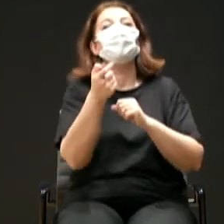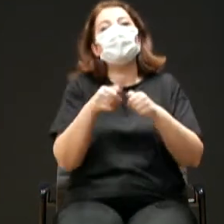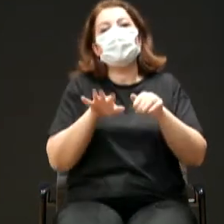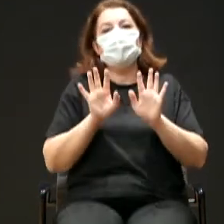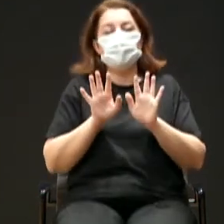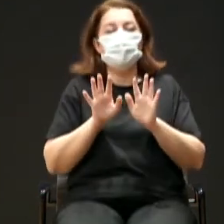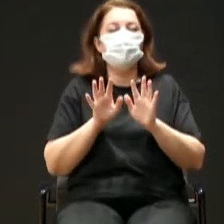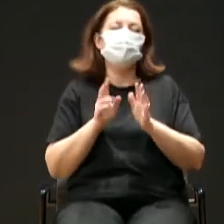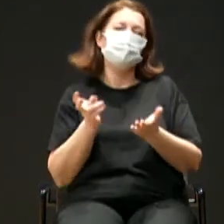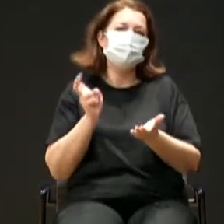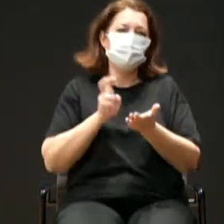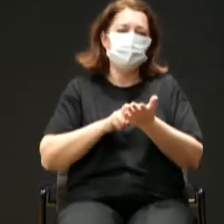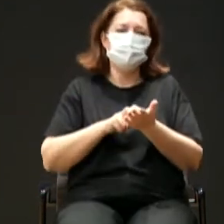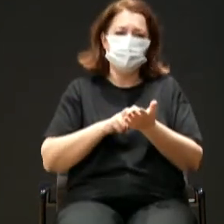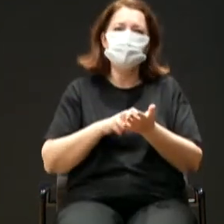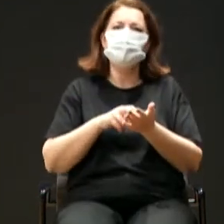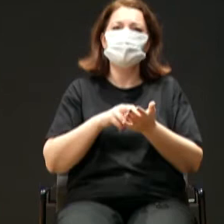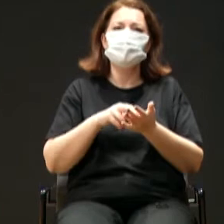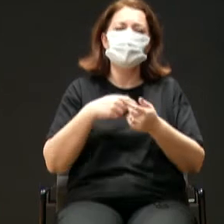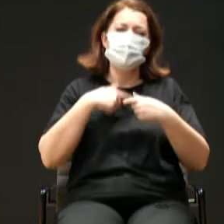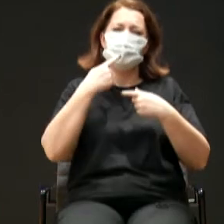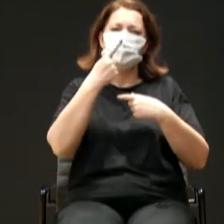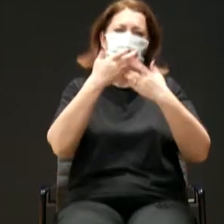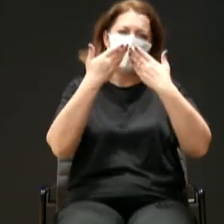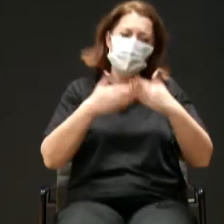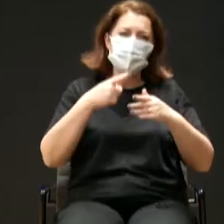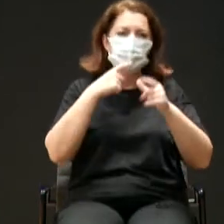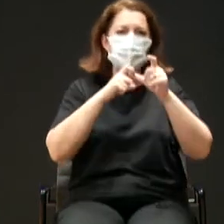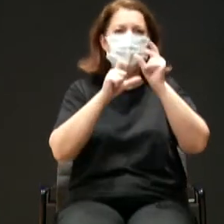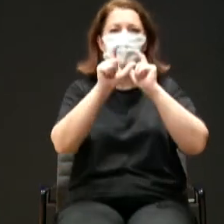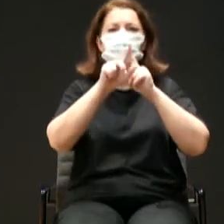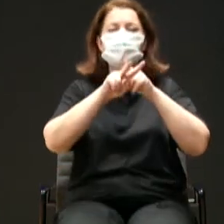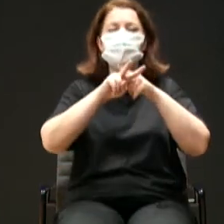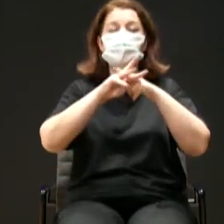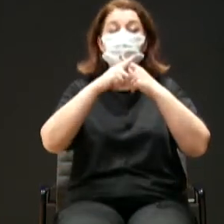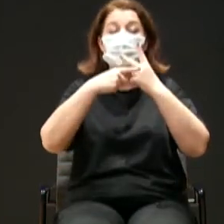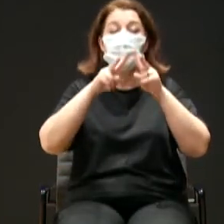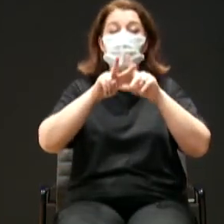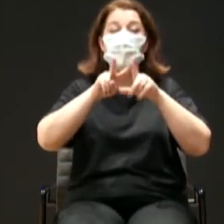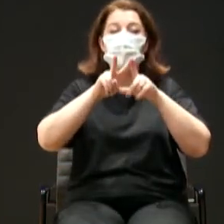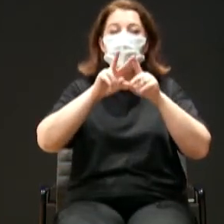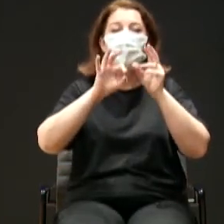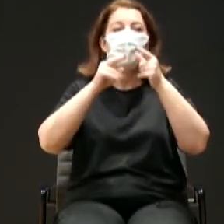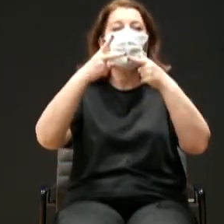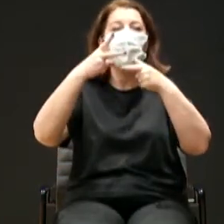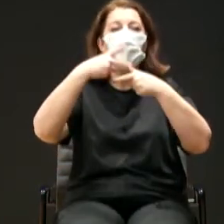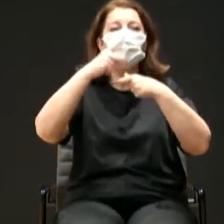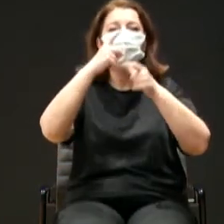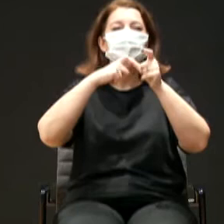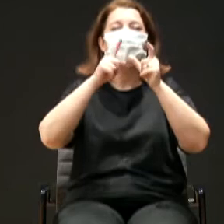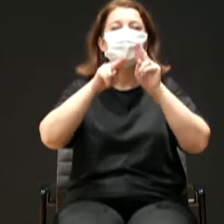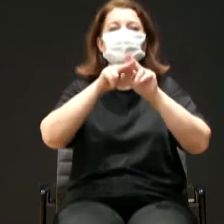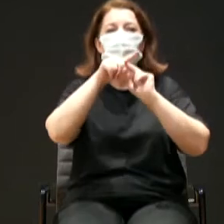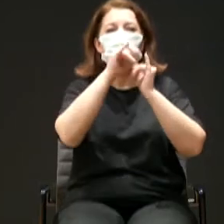Kalkıyor itirafçılık yapan Süleyman Özışık veya Özışık kardeşler FETÖ borsasının mimarı diye konuşuluyor.